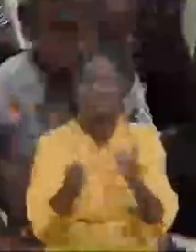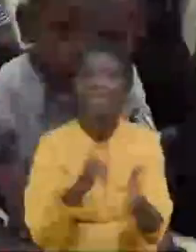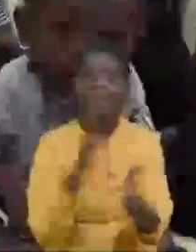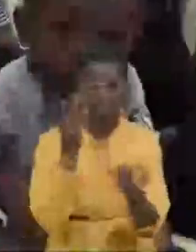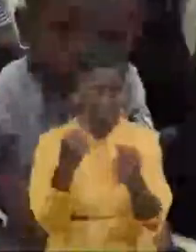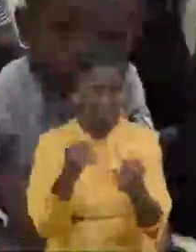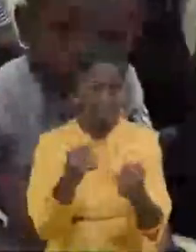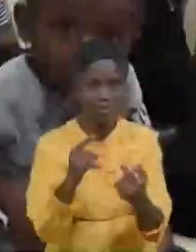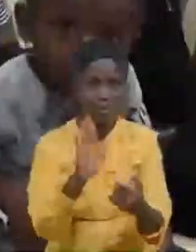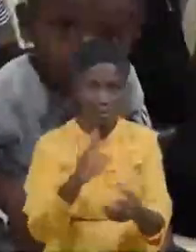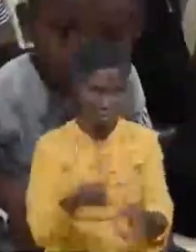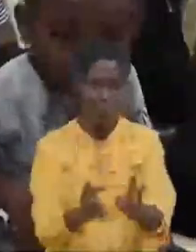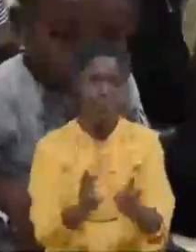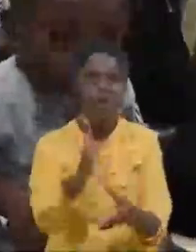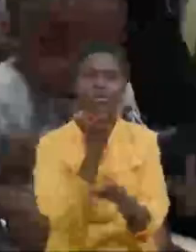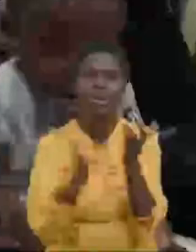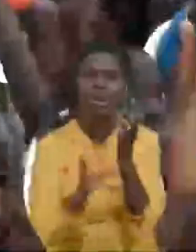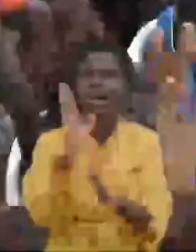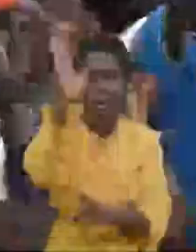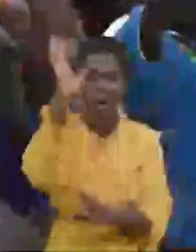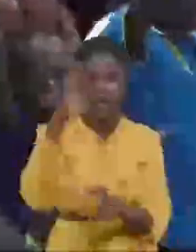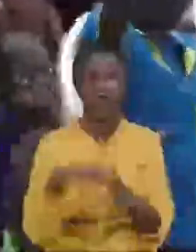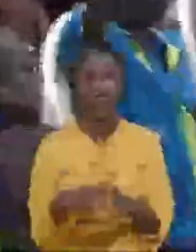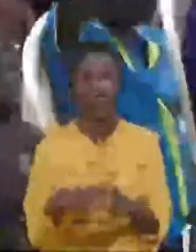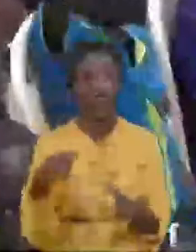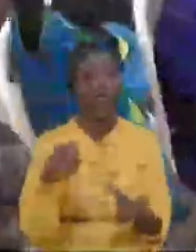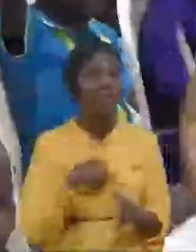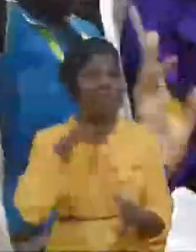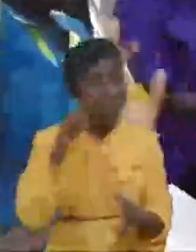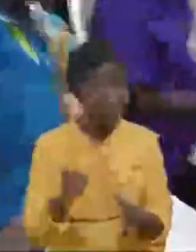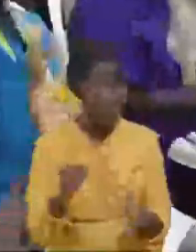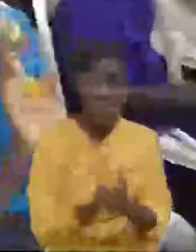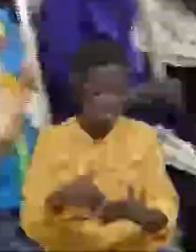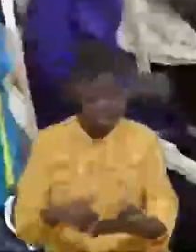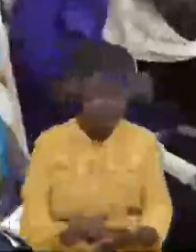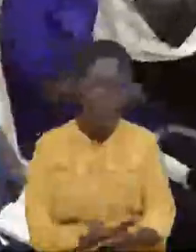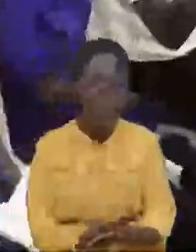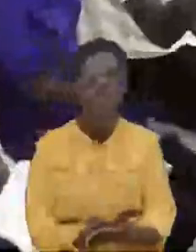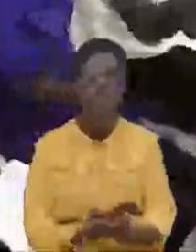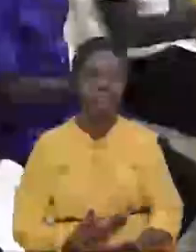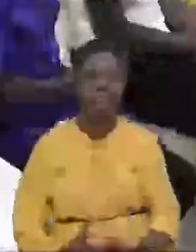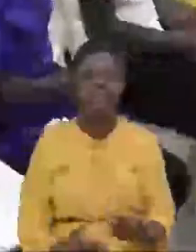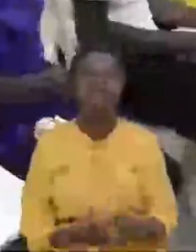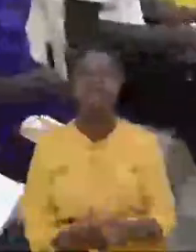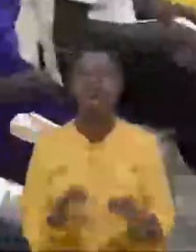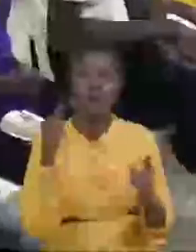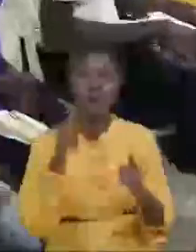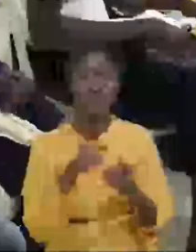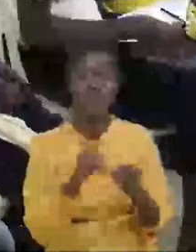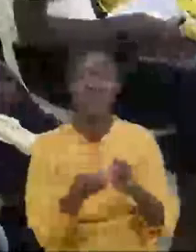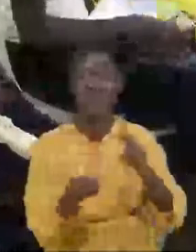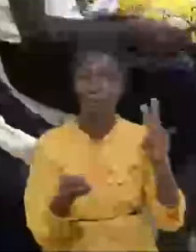êtes-vous? Levez la main là. Alors, nous avons besoin de la nouvelle naissance. Cela me conduit au deuxième